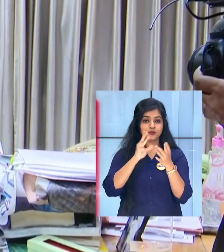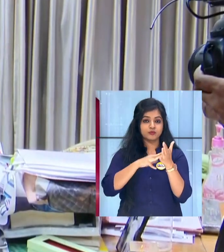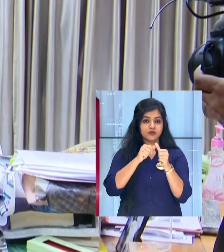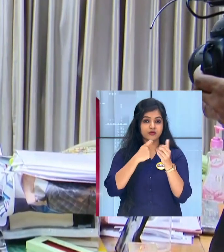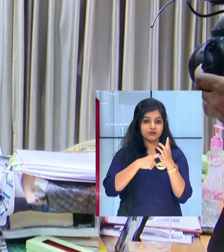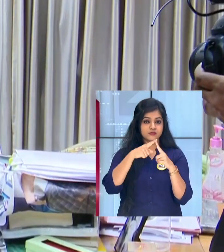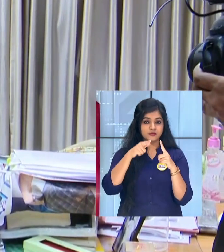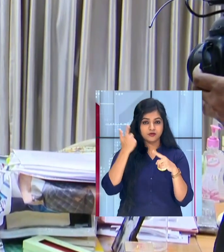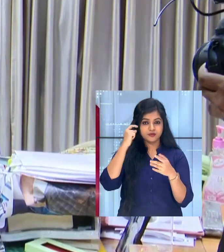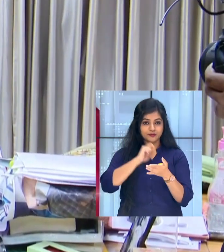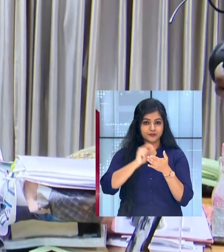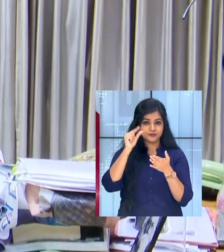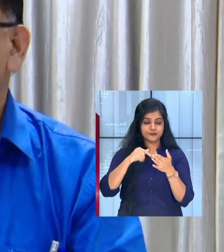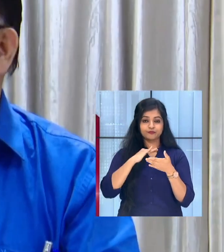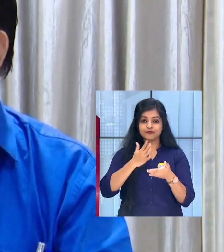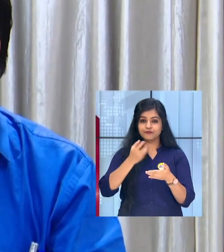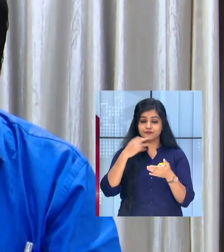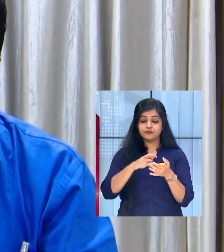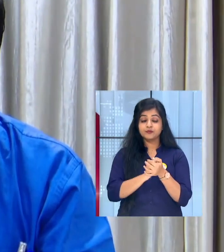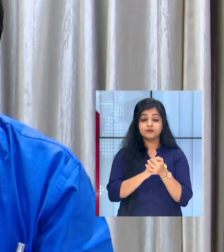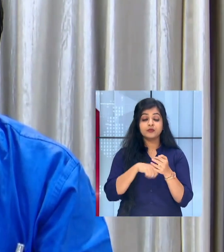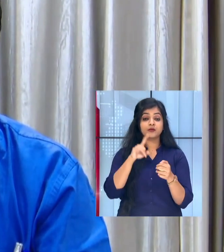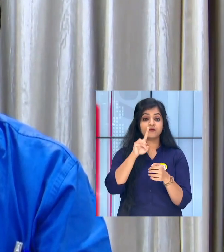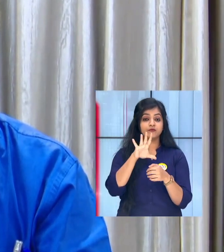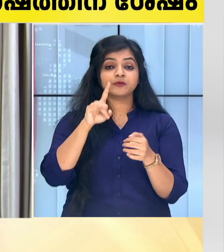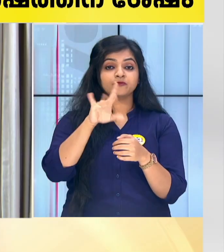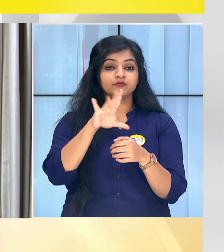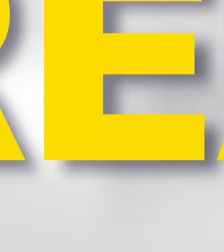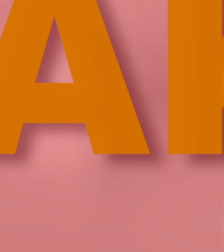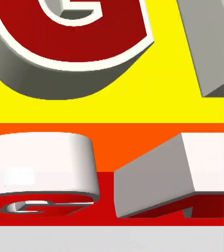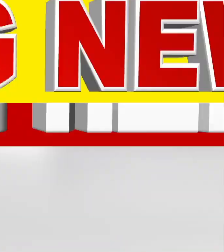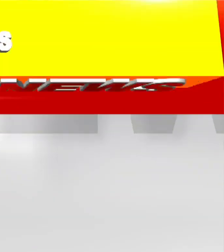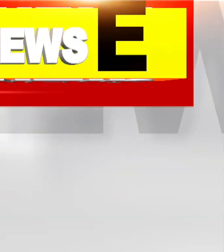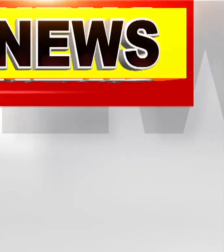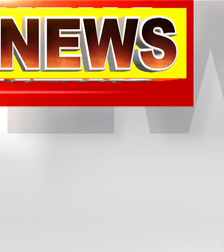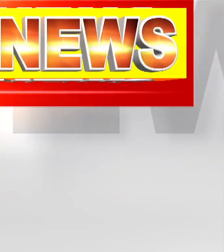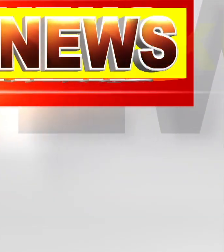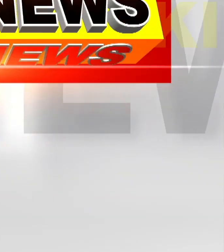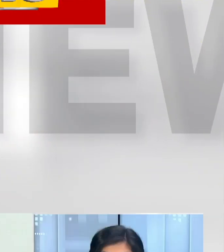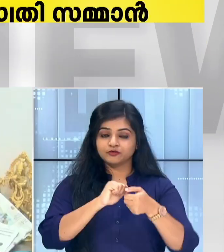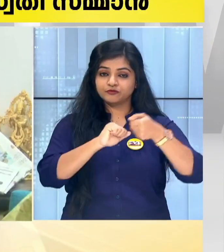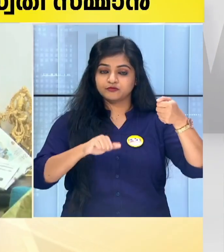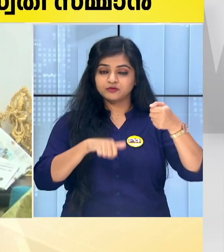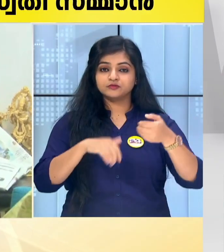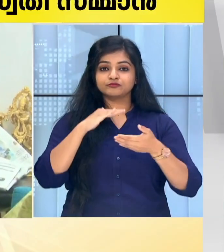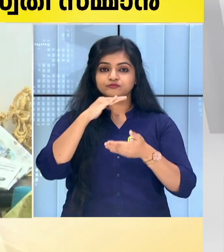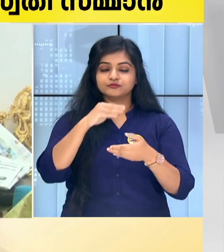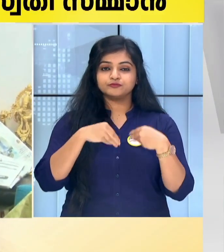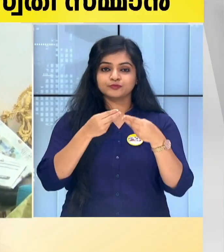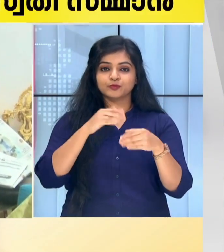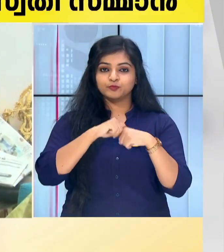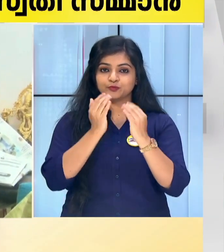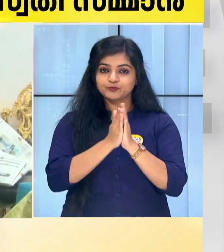അത് മലയാളത്തിൽ പ്രഭാവർമ്മയ്ക്ക് ലഭിക്കുന്നത്. 15 ലക്ഷം രൂപയും ഫലകവും പ്രശസ്തി പത്രവും അടങ്ങുന്നതാണ് പുരസ്കാരം. ഇതിനു